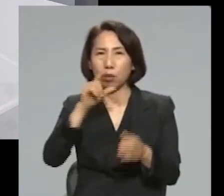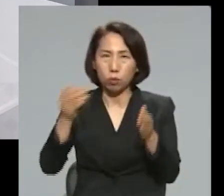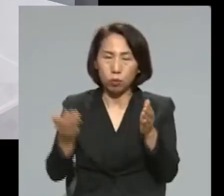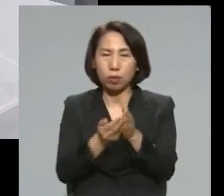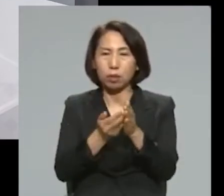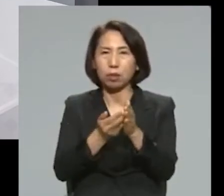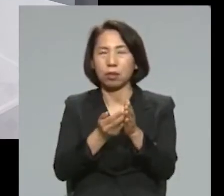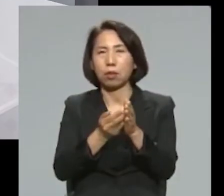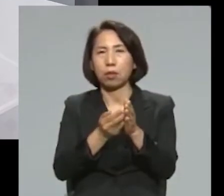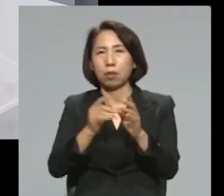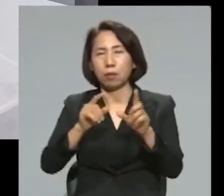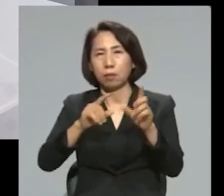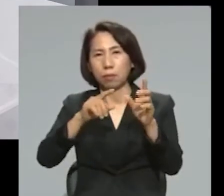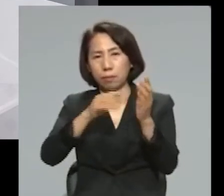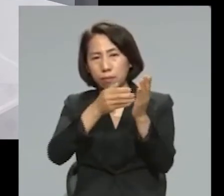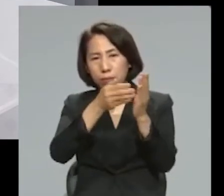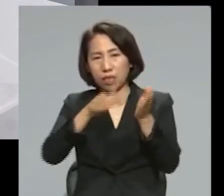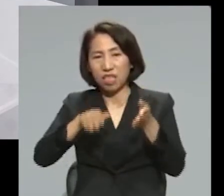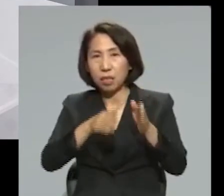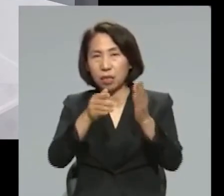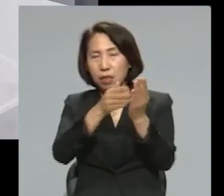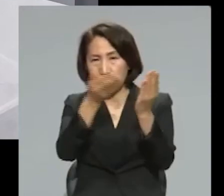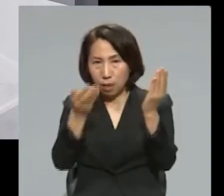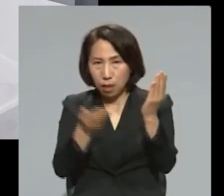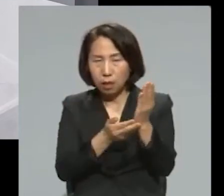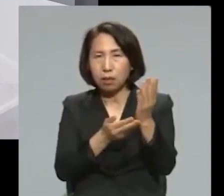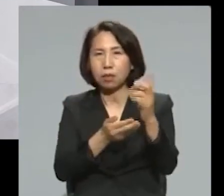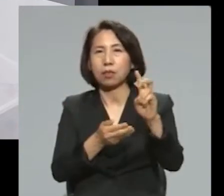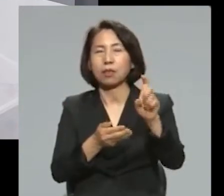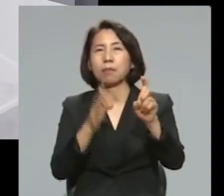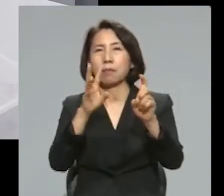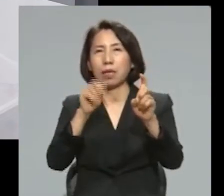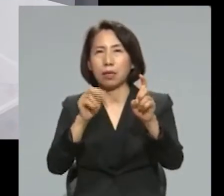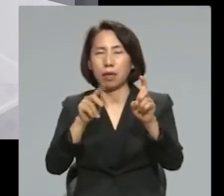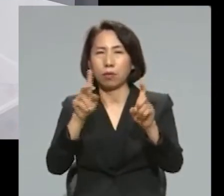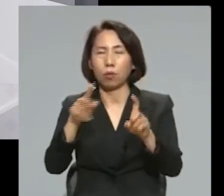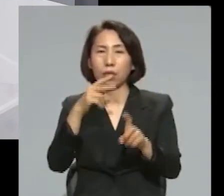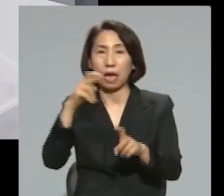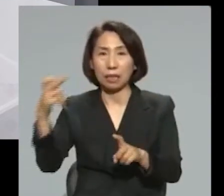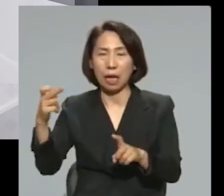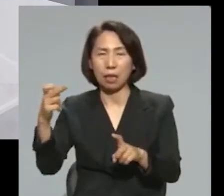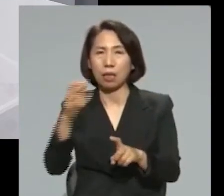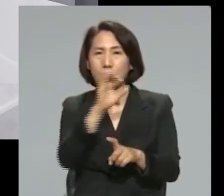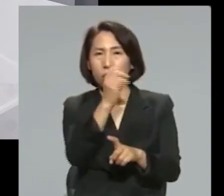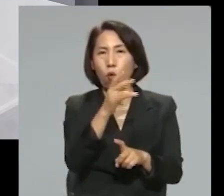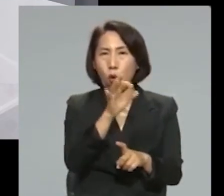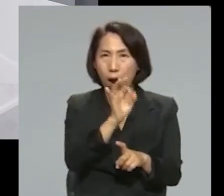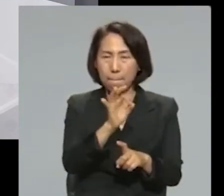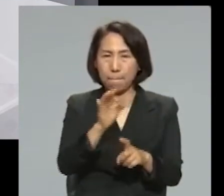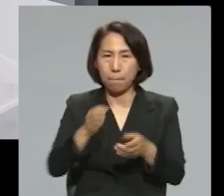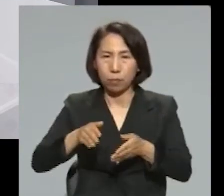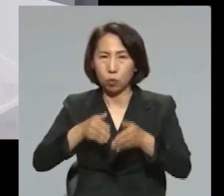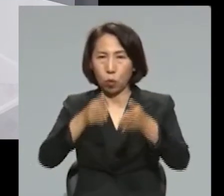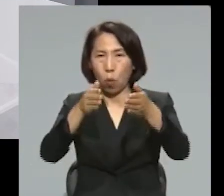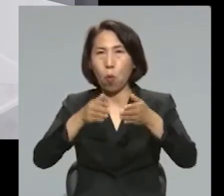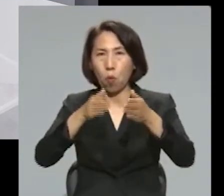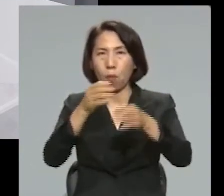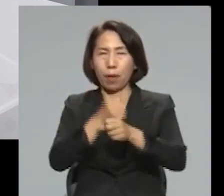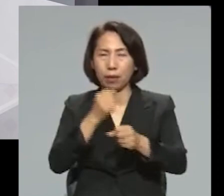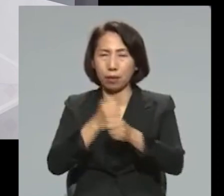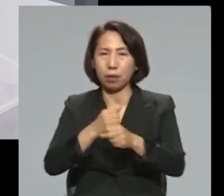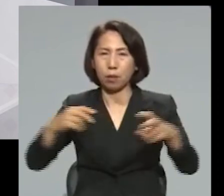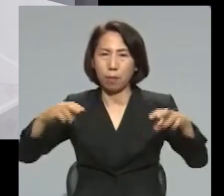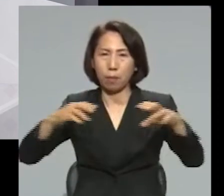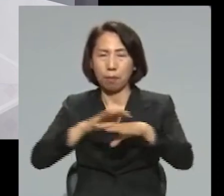함께 다산 노공리에서 성주 영암면 동락리간 인도를 개설하는 등 편리하고 안전한 도로